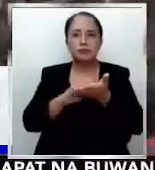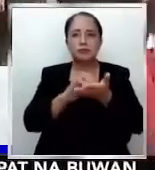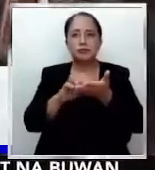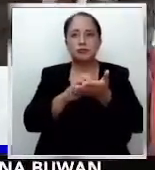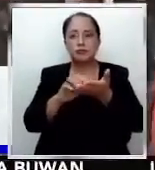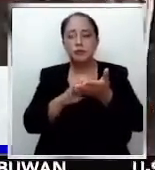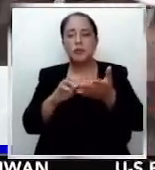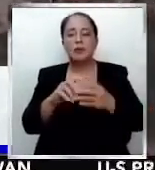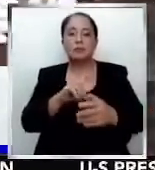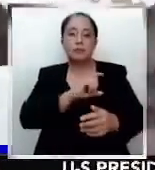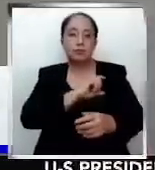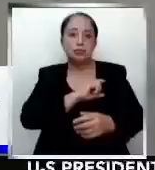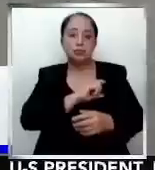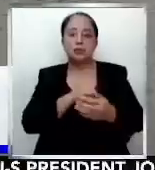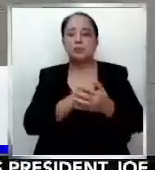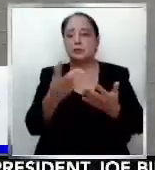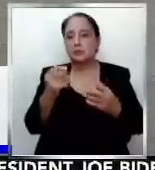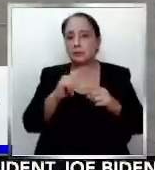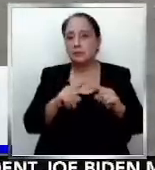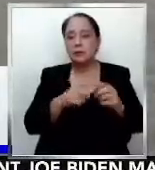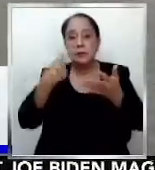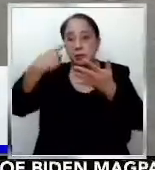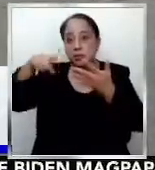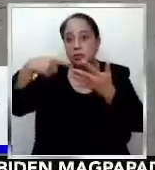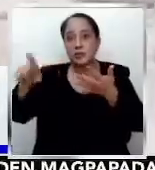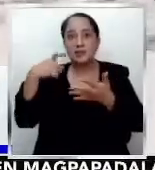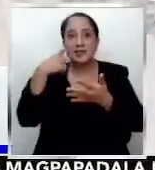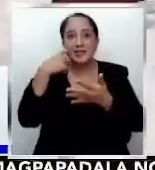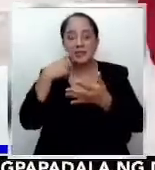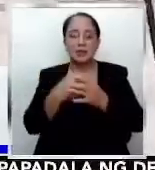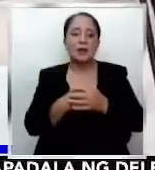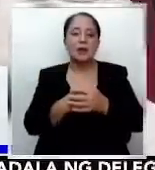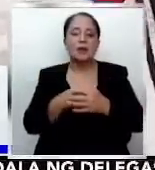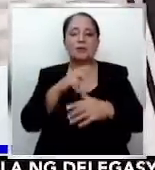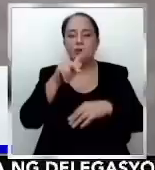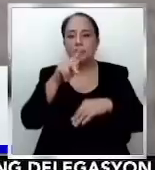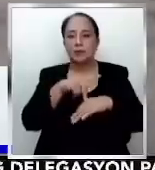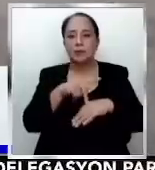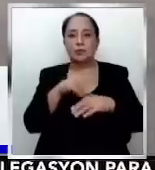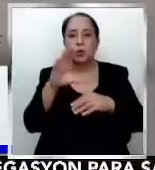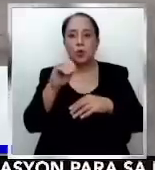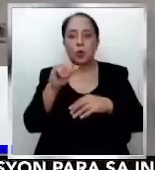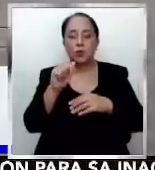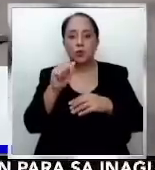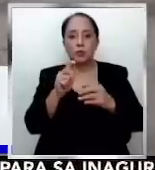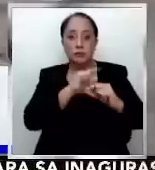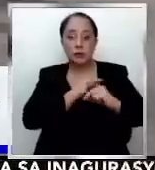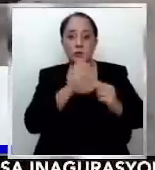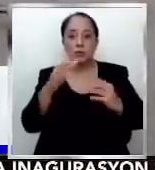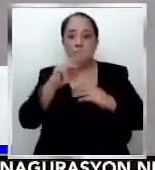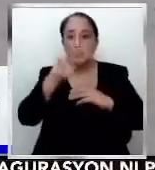ng PNP Academy. Nagpatrolya na rin kanina mga tauhan ng Philippine Coast Guard sa Manila Bay. Mahigpit ang seguridad lalo't ilang